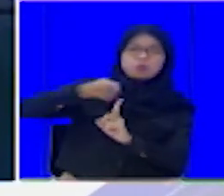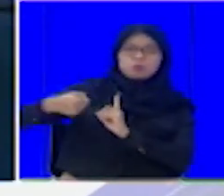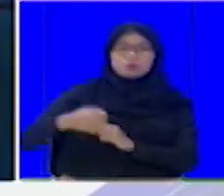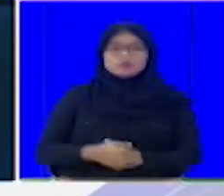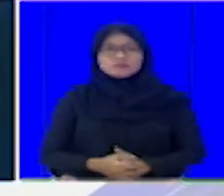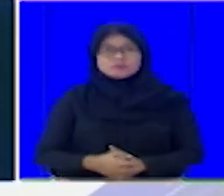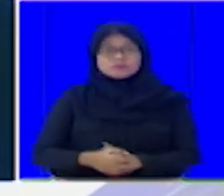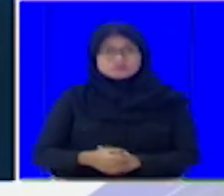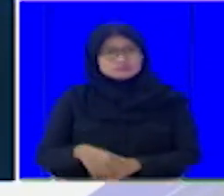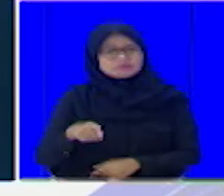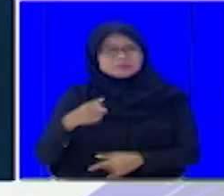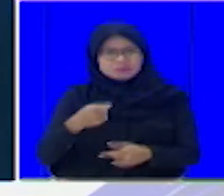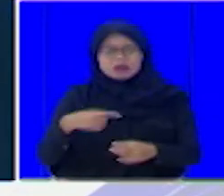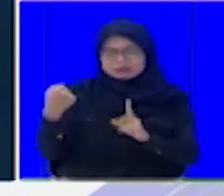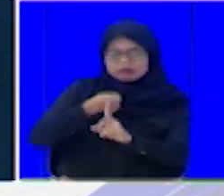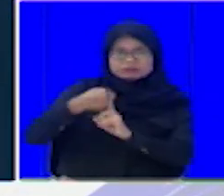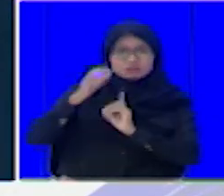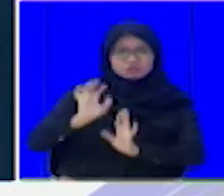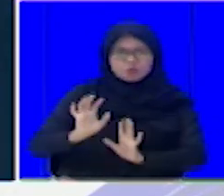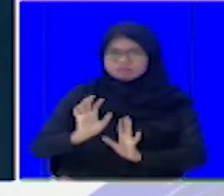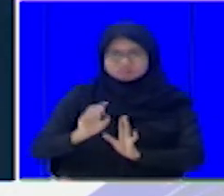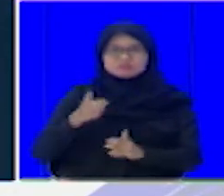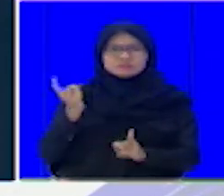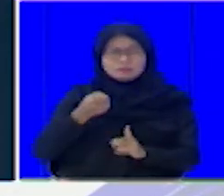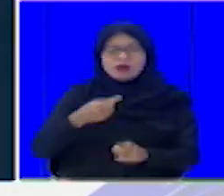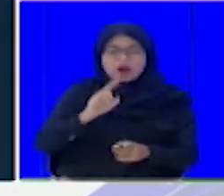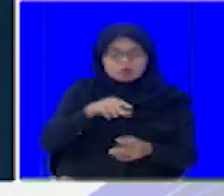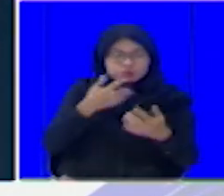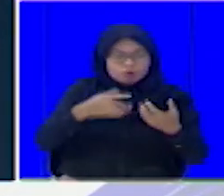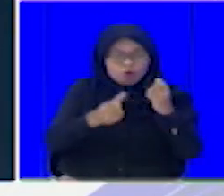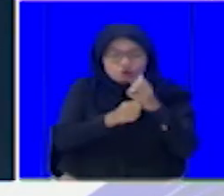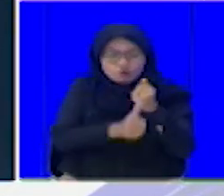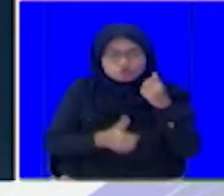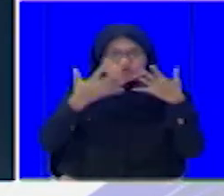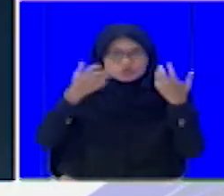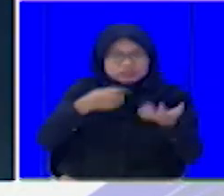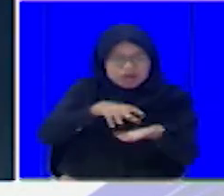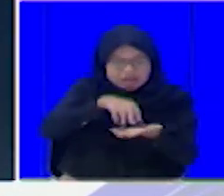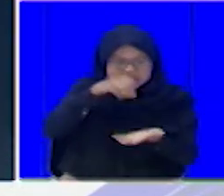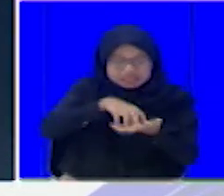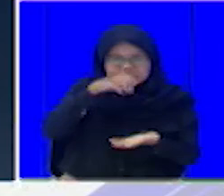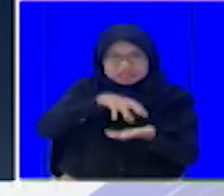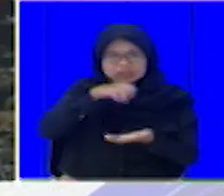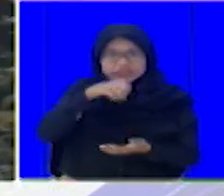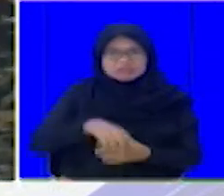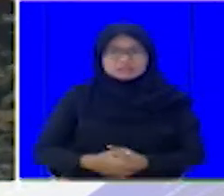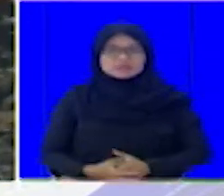Ironis, selain menerima kekerasan fisik, korban juga dipaksa memakan kotoran kucing oleh majikannya.